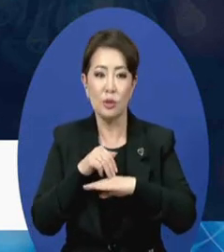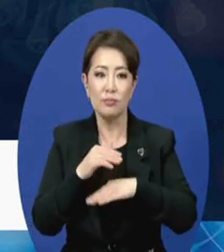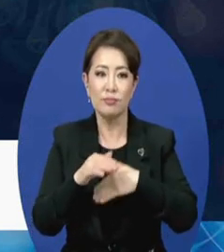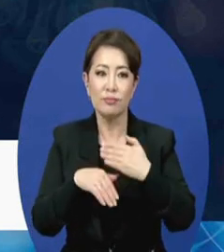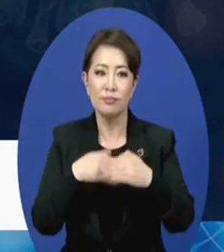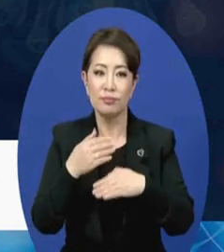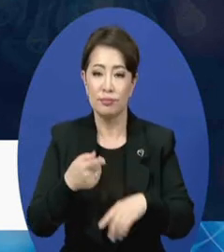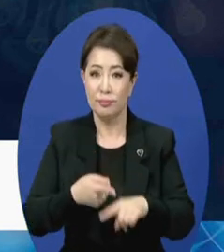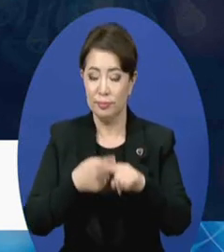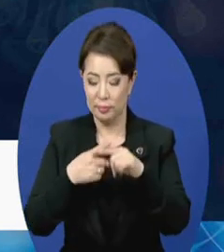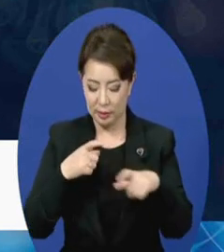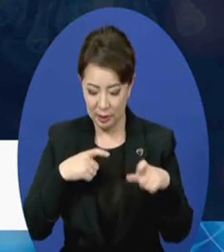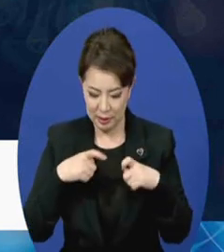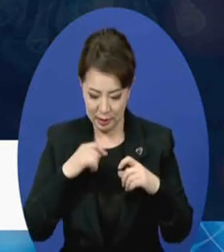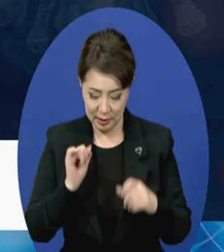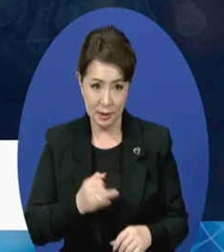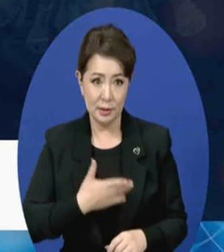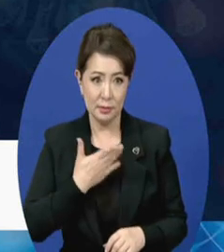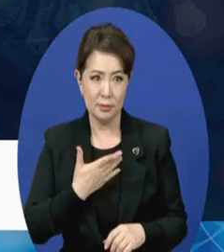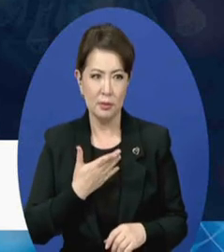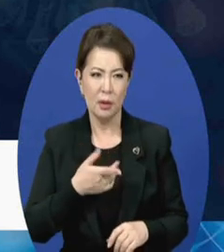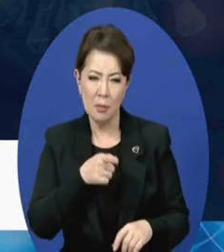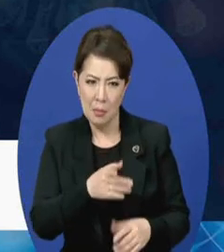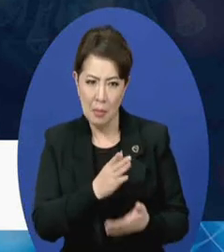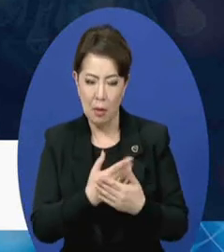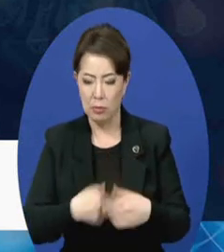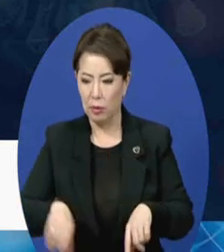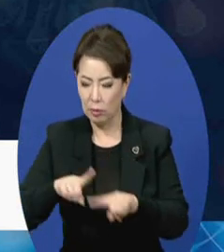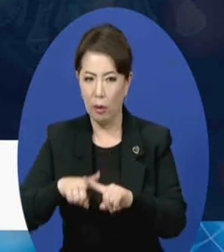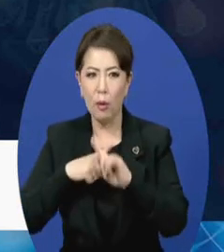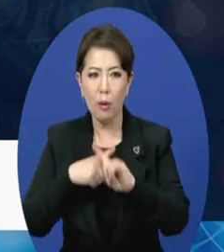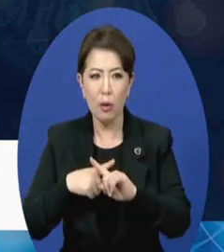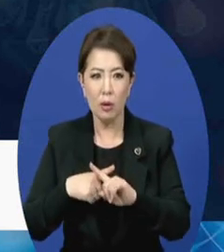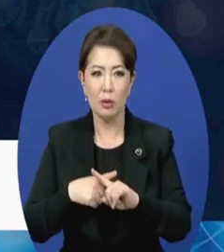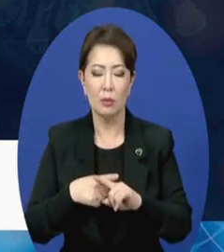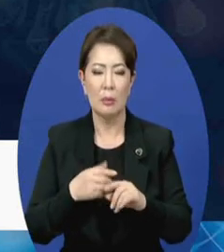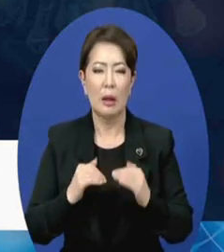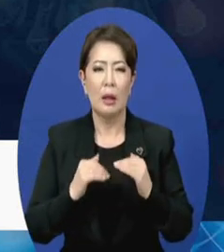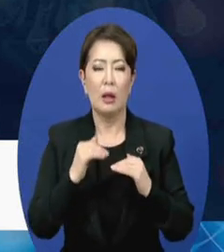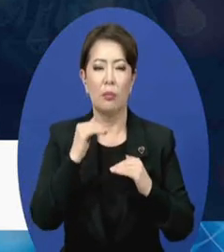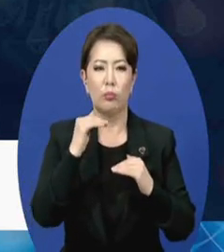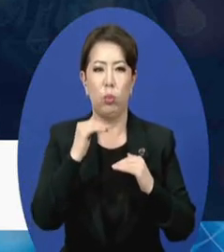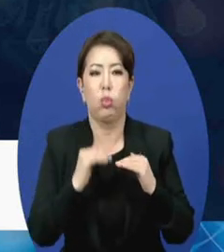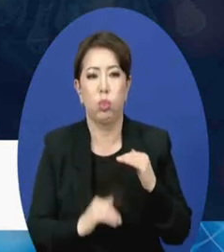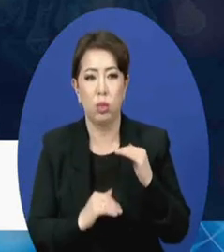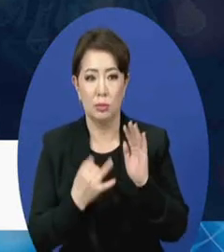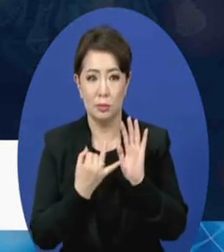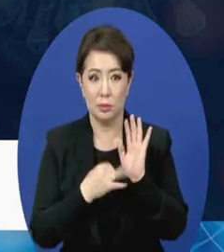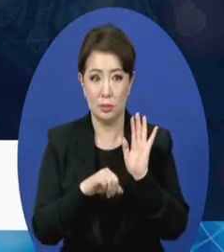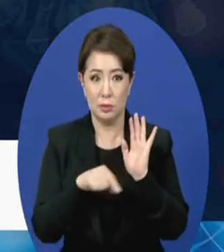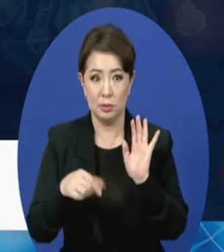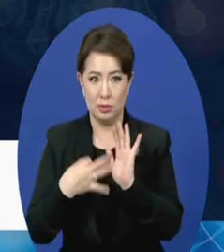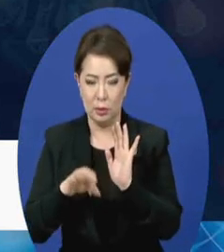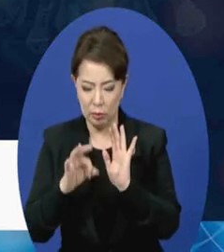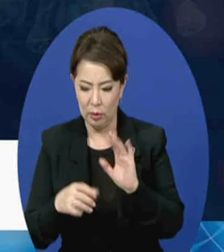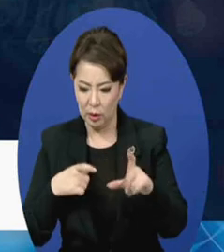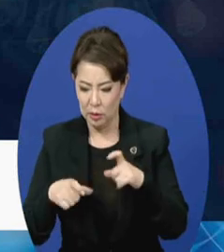засгийн хамгийн өндөр итвэвчлийн энэ үед дахин хөл хорой тогтоовол одоо хүрээд байгаа өсөлт 70-80 хүртэл хуваар буурч эдийн засагт